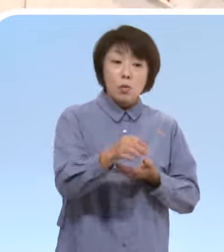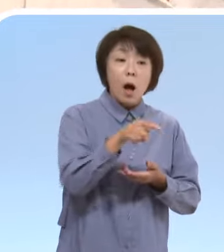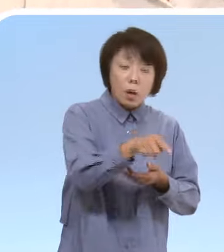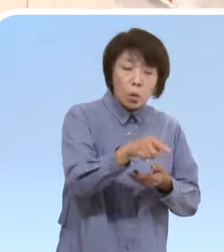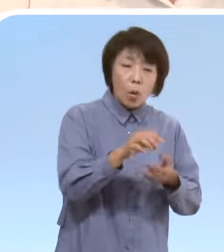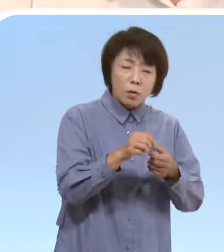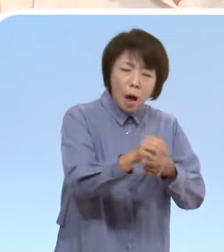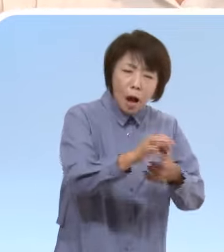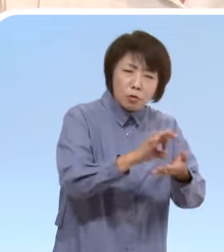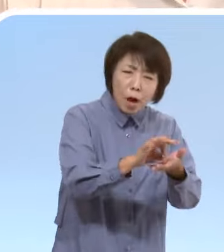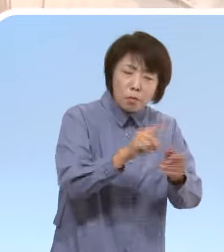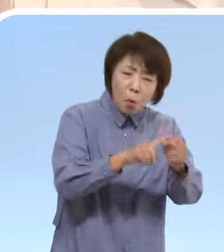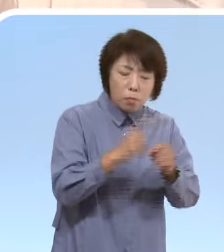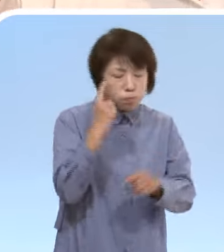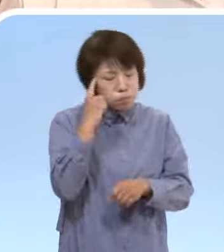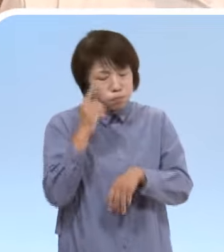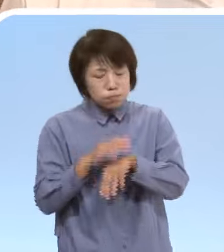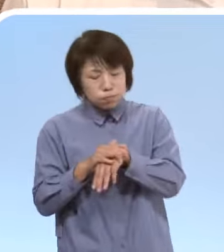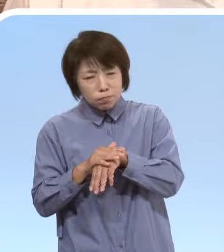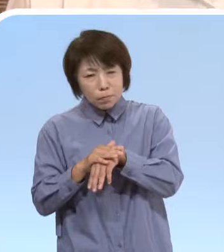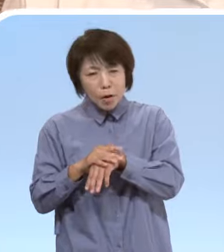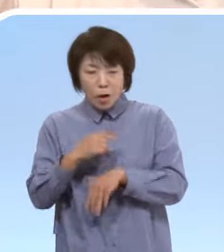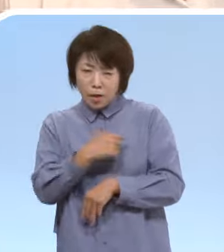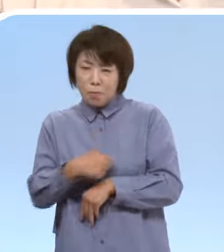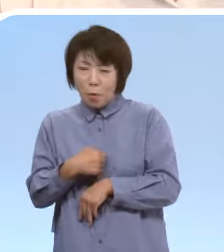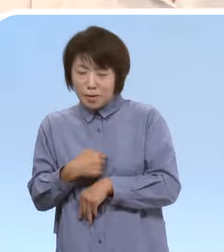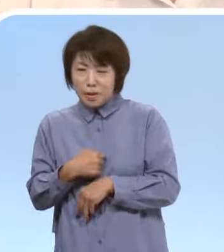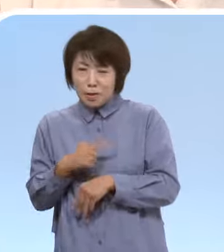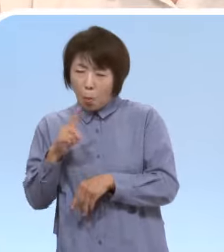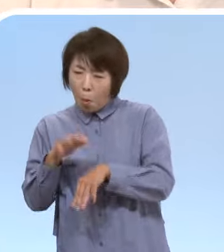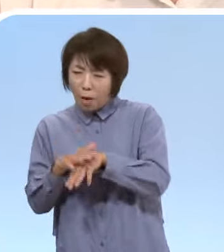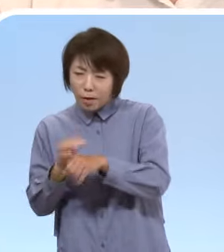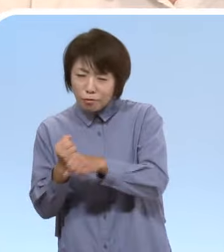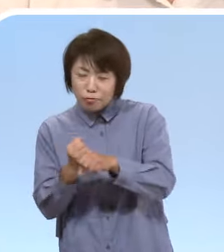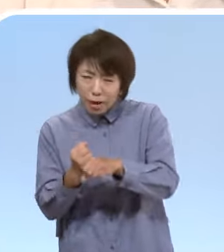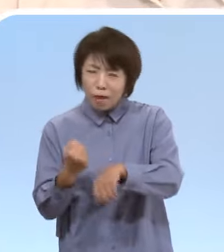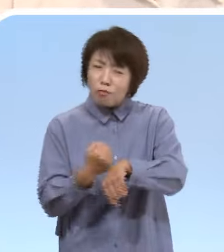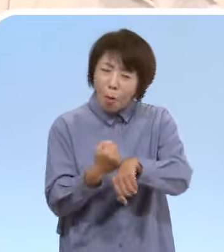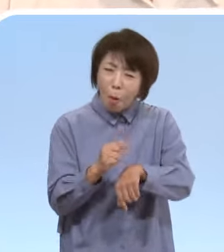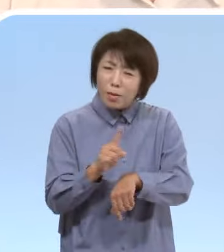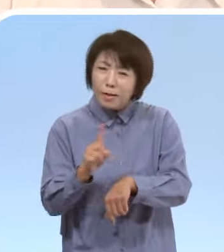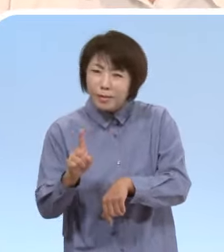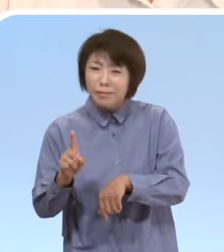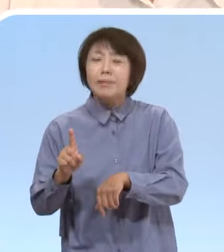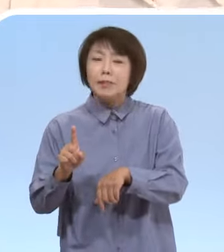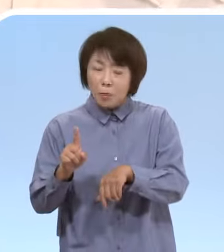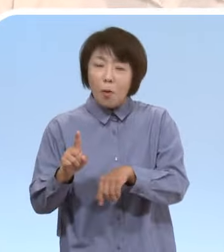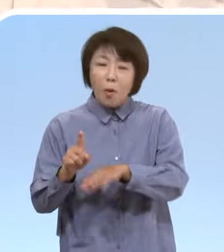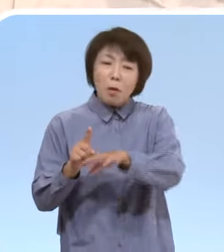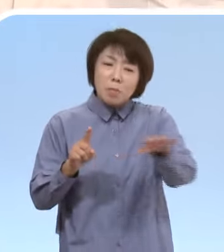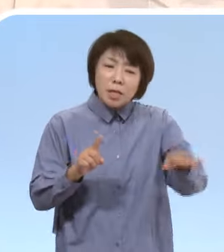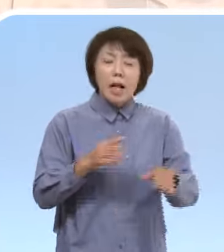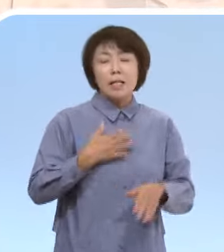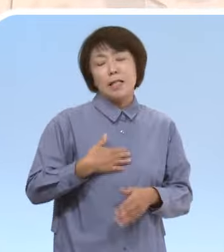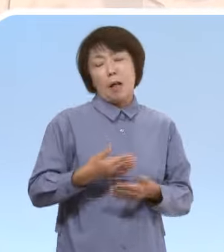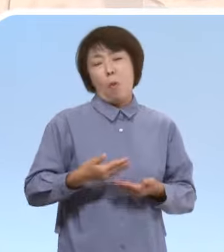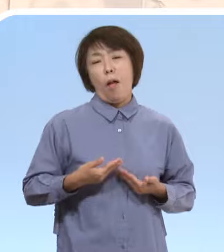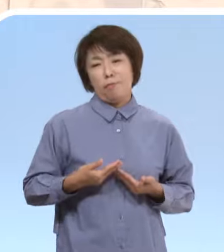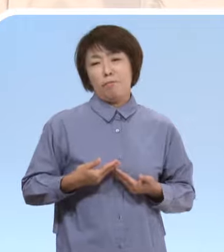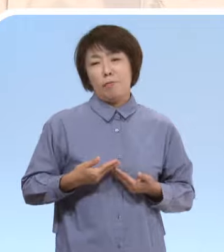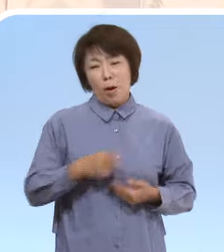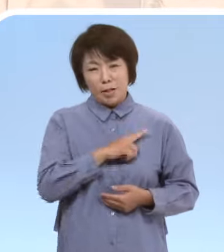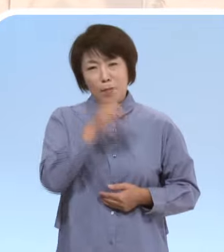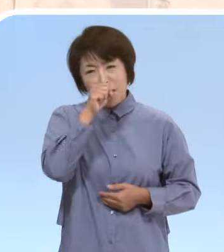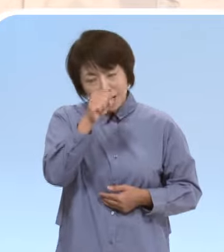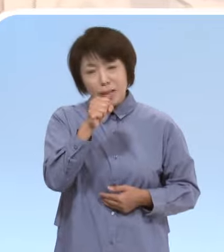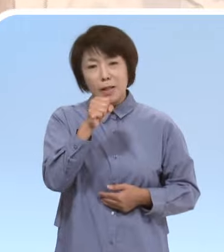ったら長く使ってもらえるかなって考えた時に、どういう思いでどういうふうにどんな苦労してっていうことをみんなに知ってもらう